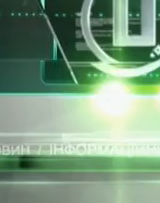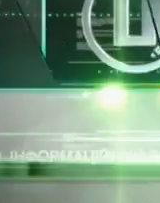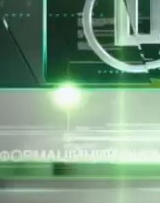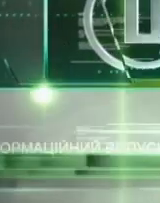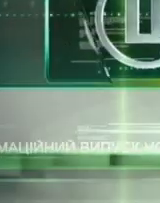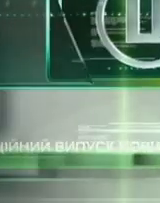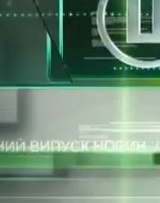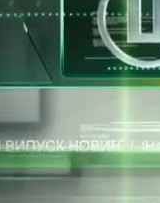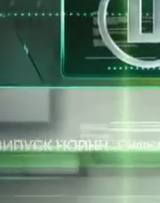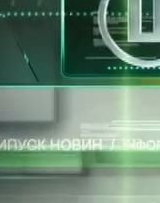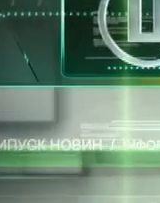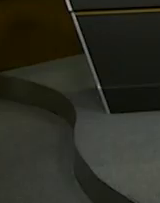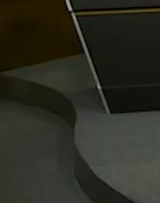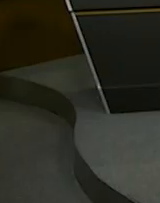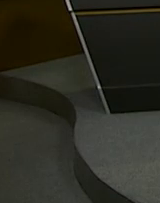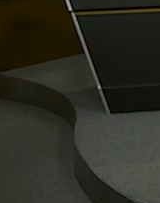Музика